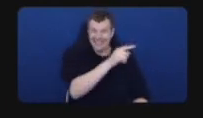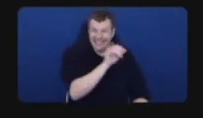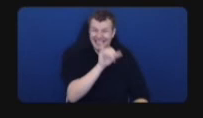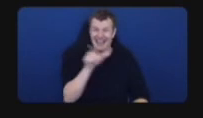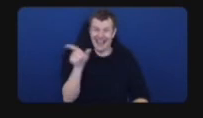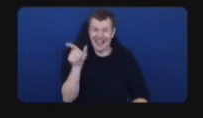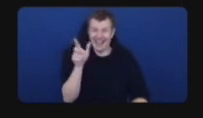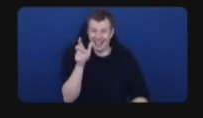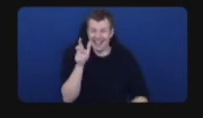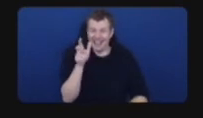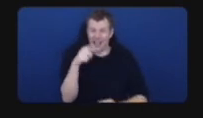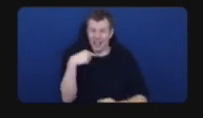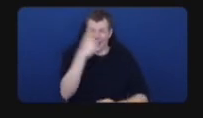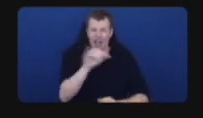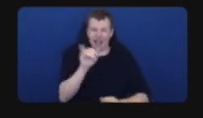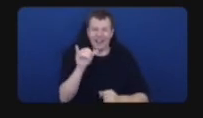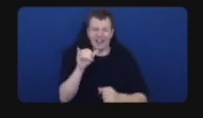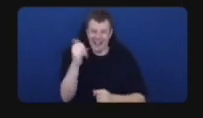epa.gov